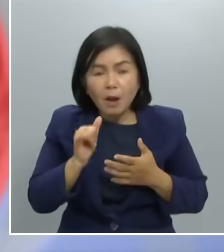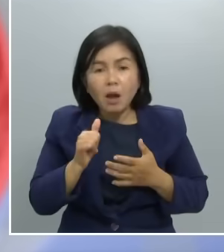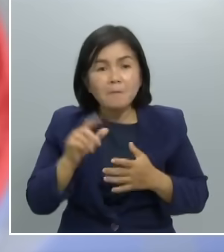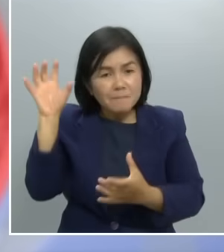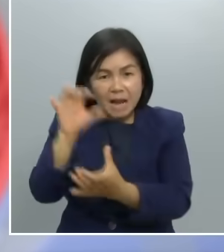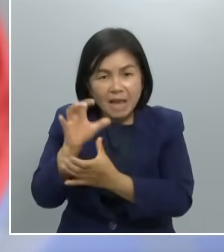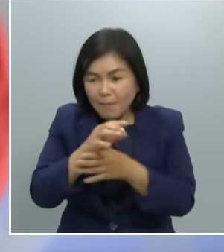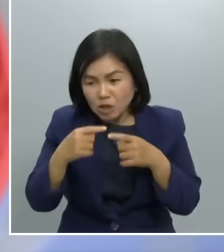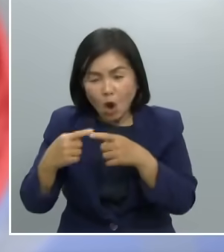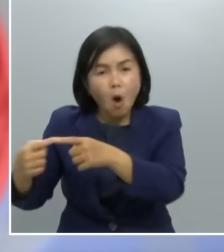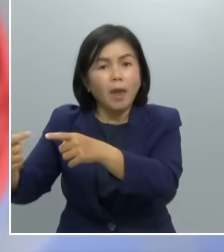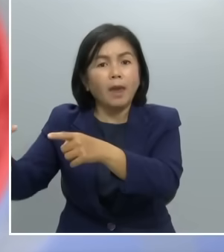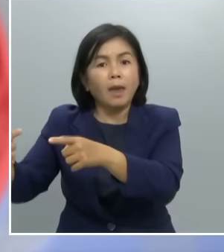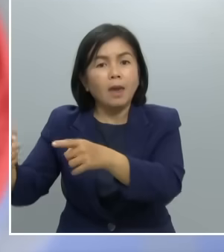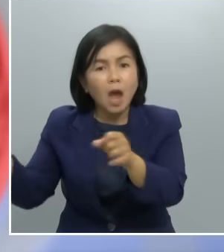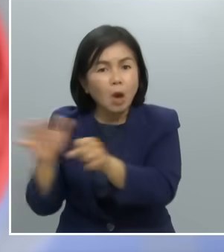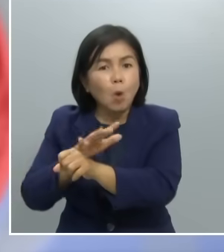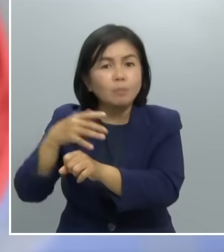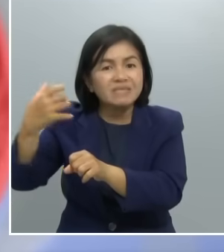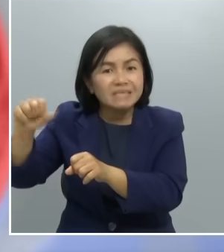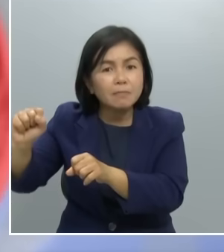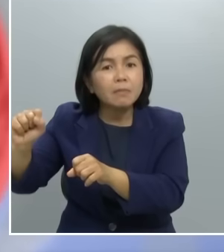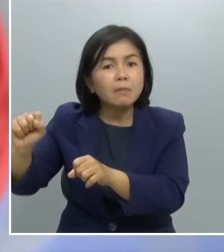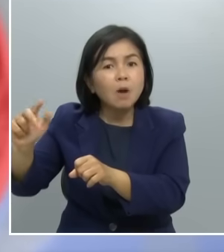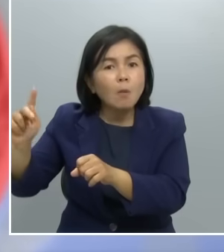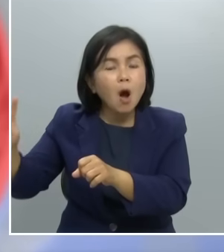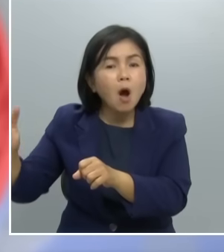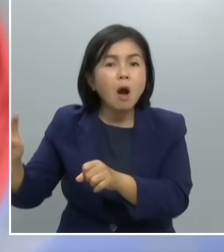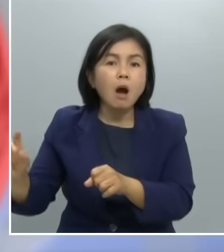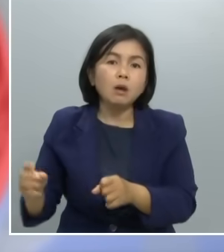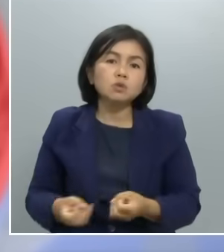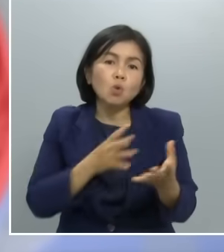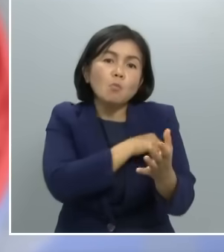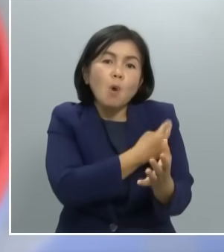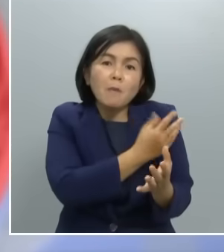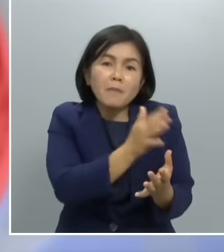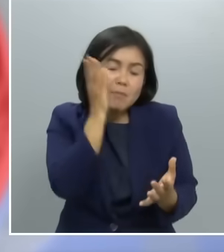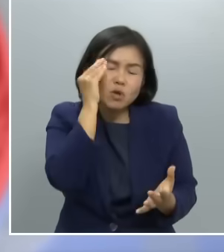เนี่ยแล้ววิ่งไปเนี่ยไม่ได้ไปส่งโรงพยาบาลก่อนน่ะตามคำบอกเล่านะ